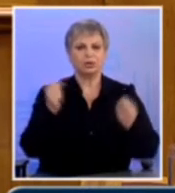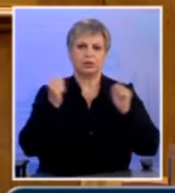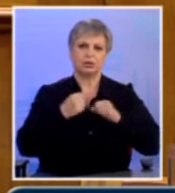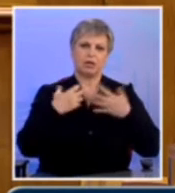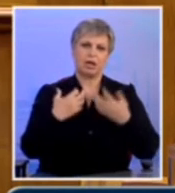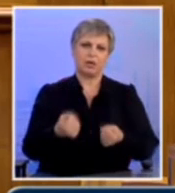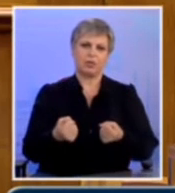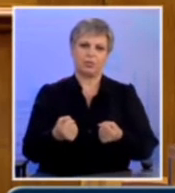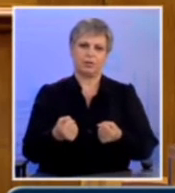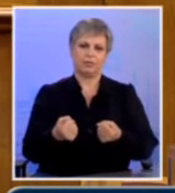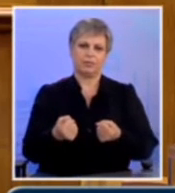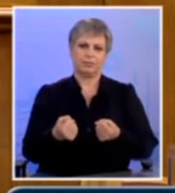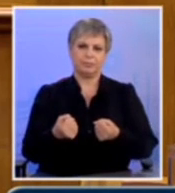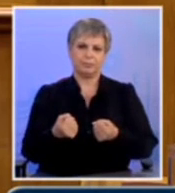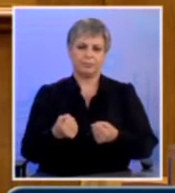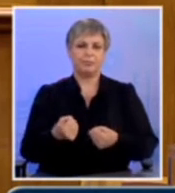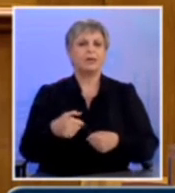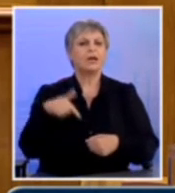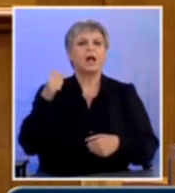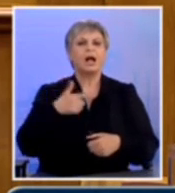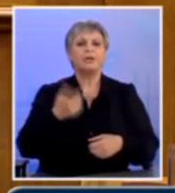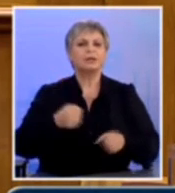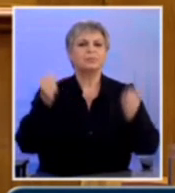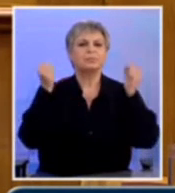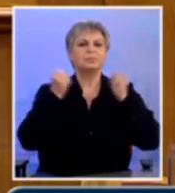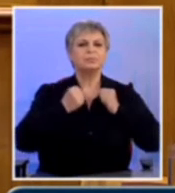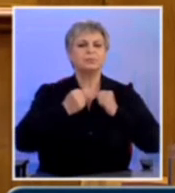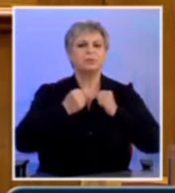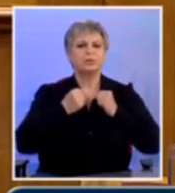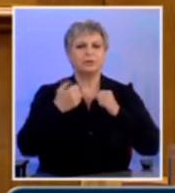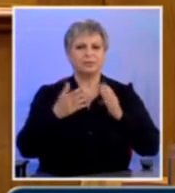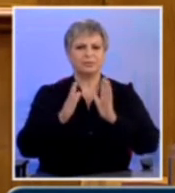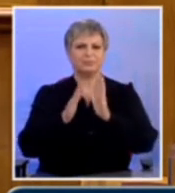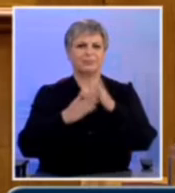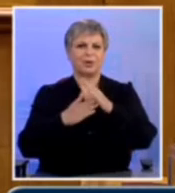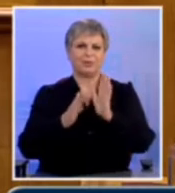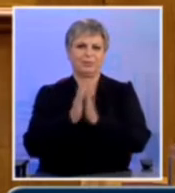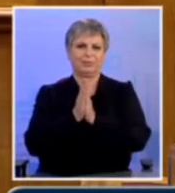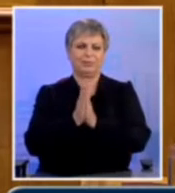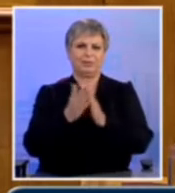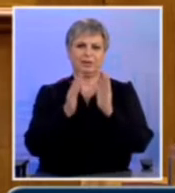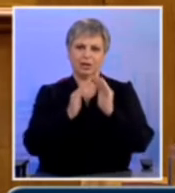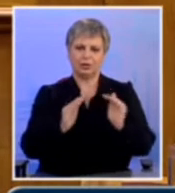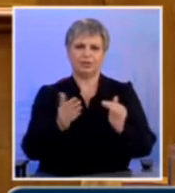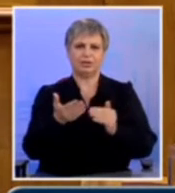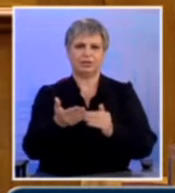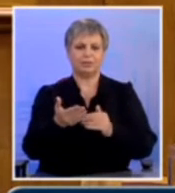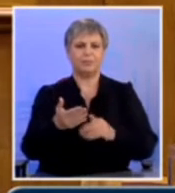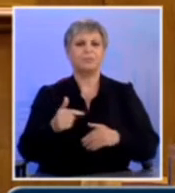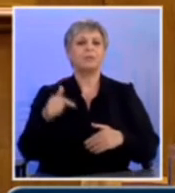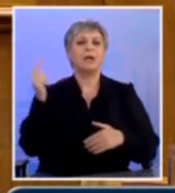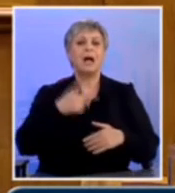καταστροφή... Ησυχία παρακαλώ. Εκεί κάτω, ορίστε κύριε. Και αυτή η